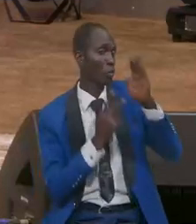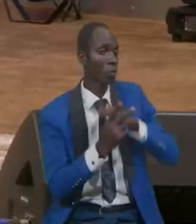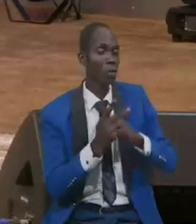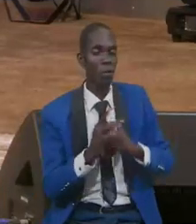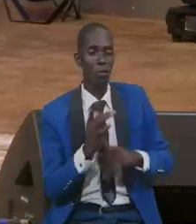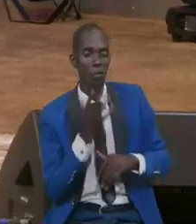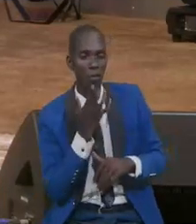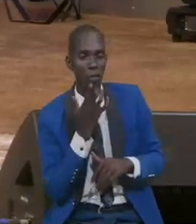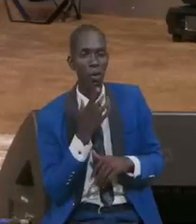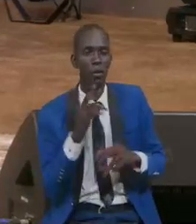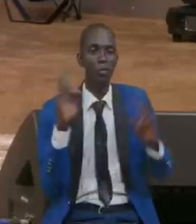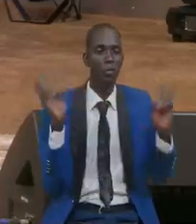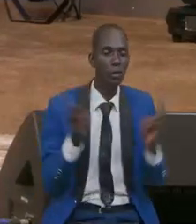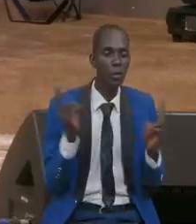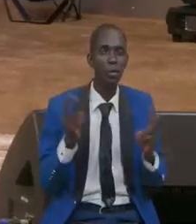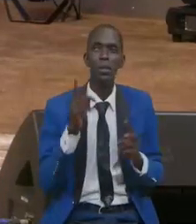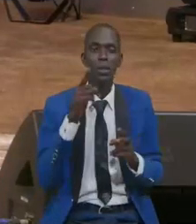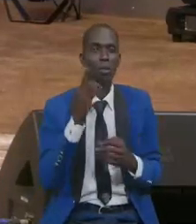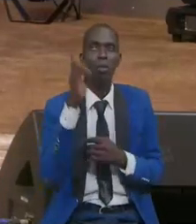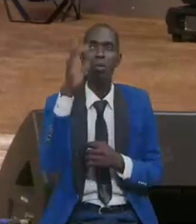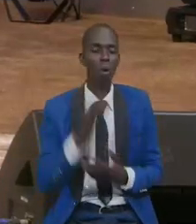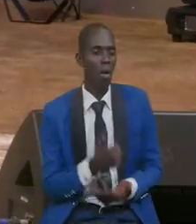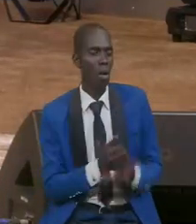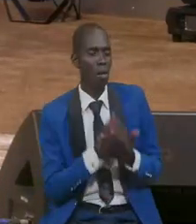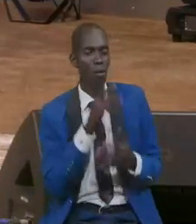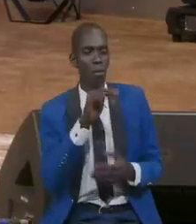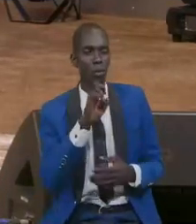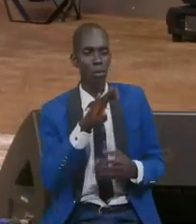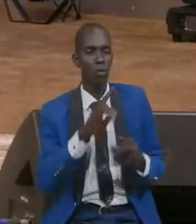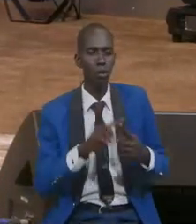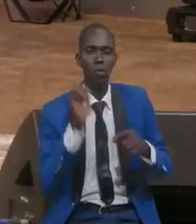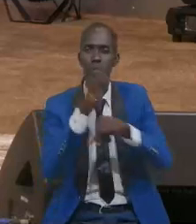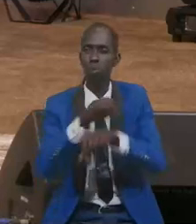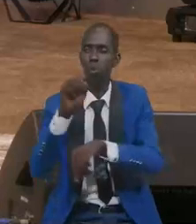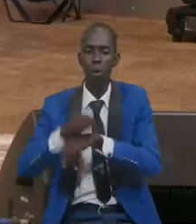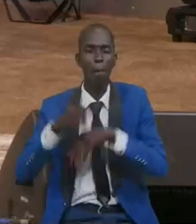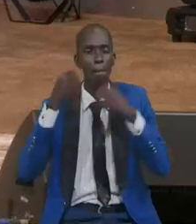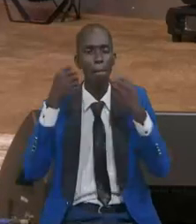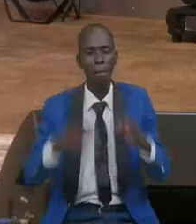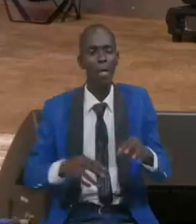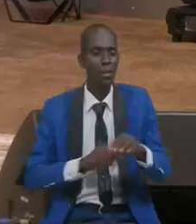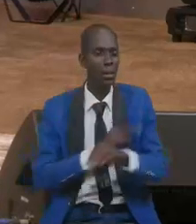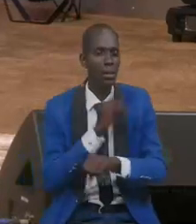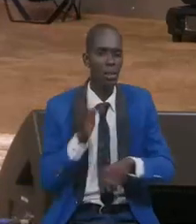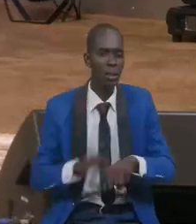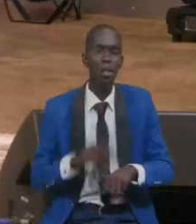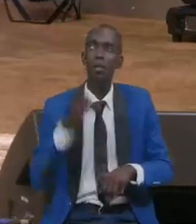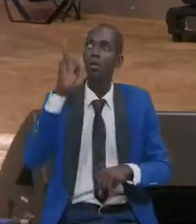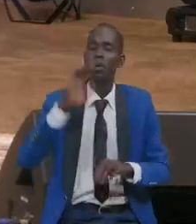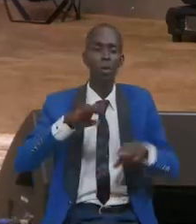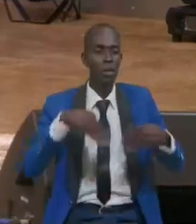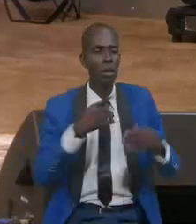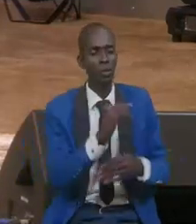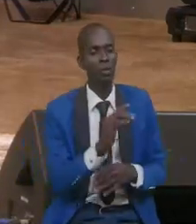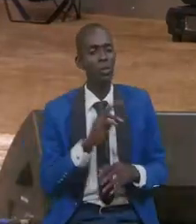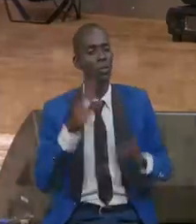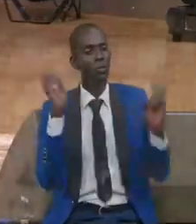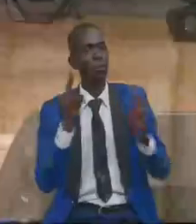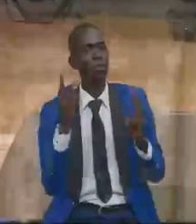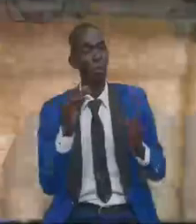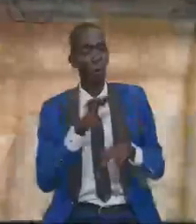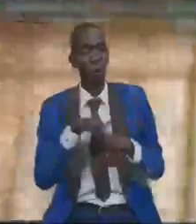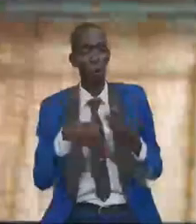la conquête, il avait conquis beaucoup de nations. Et c'est Dieu qui lui avait donné toute sa victoire. Cela ne l'a pas fait changer et l'amener à